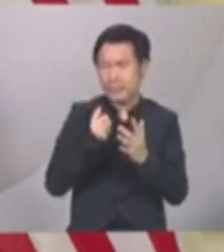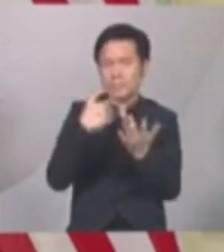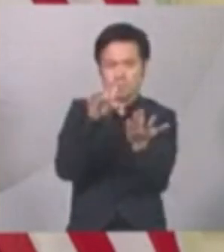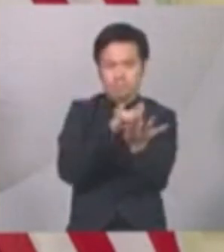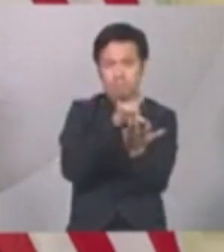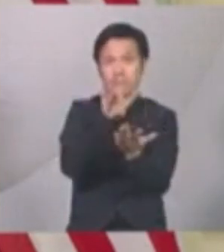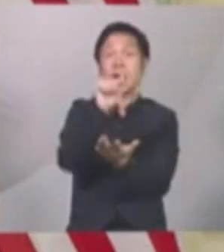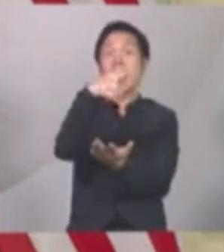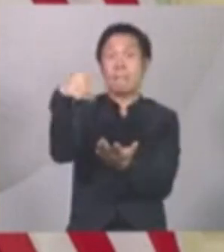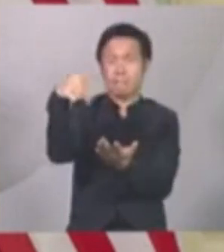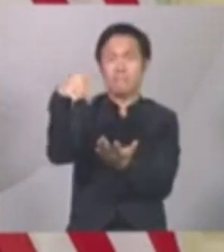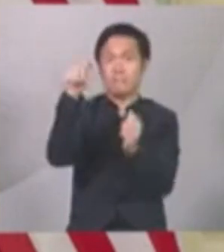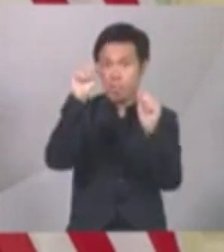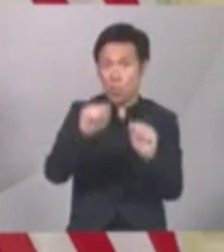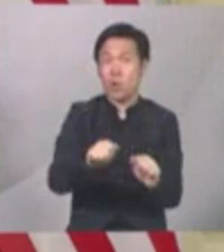bolehlah mereka